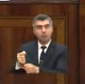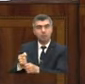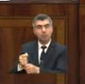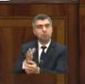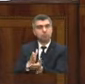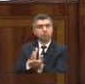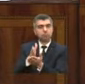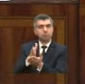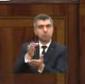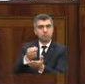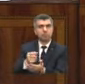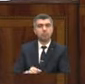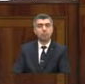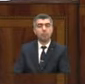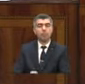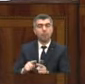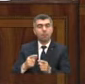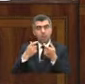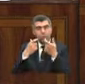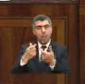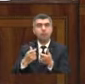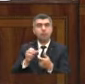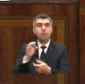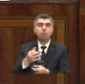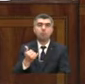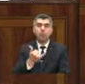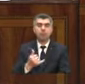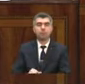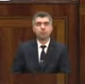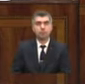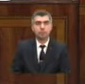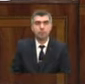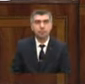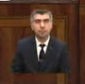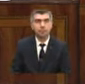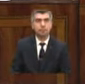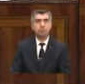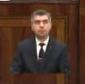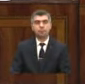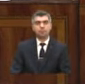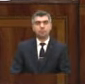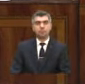غاديه، ولكن ما يمنعش باش نديروا الملاحظات ديالنا السيد رئيس الحكومه.